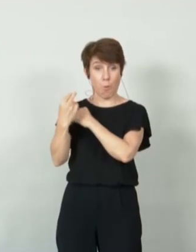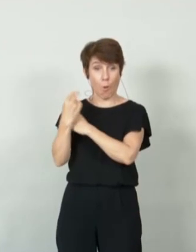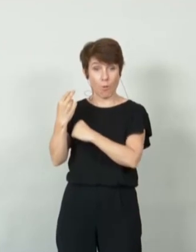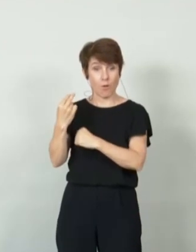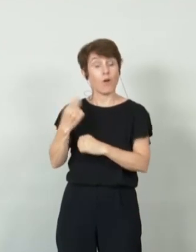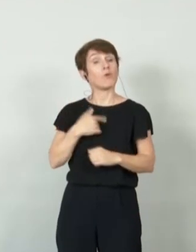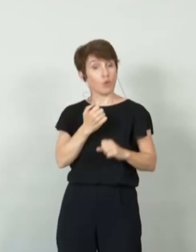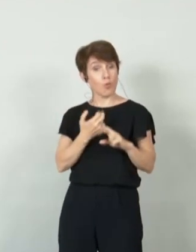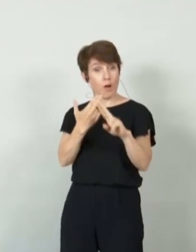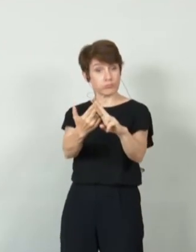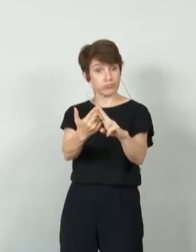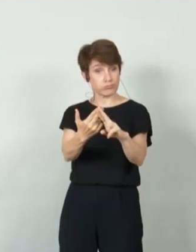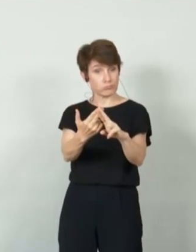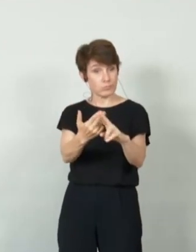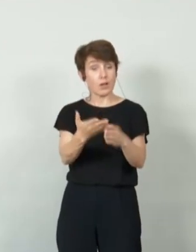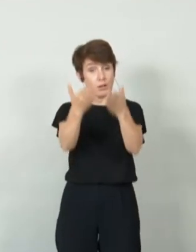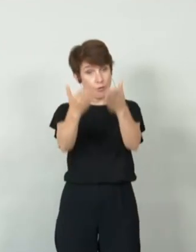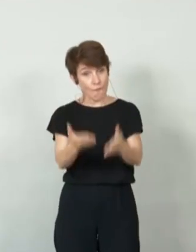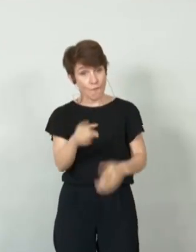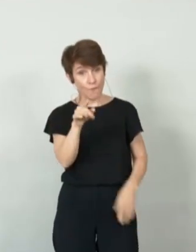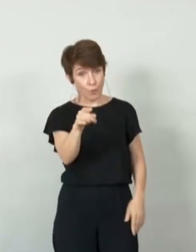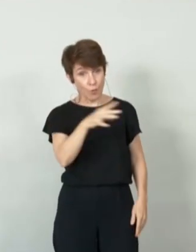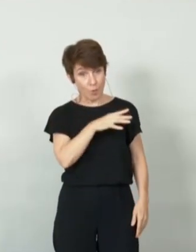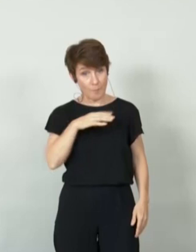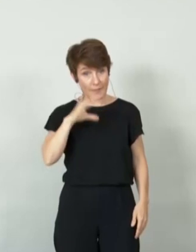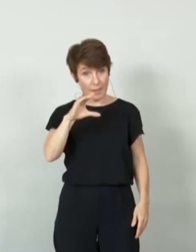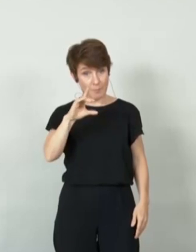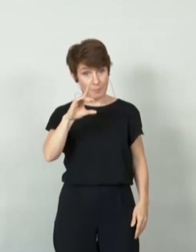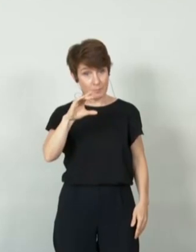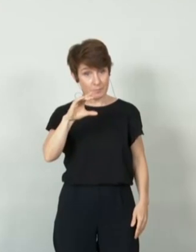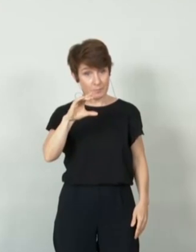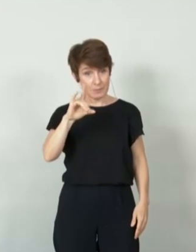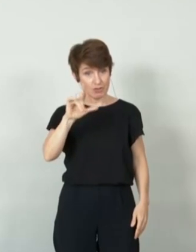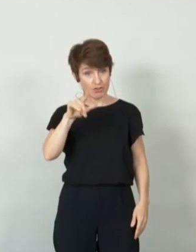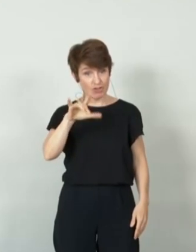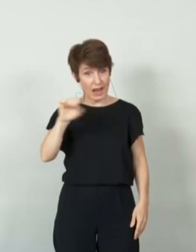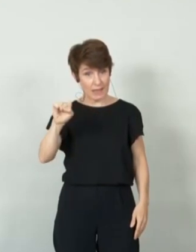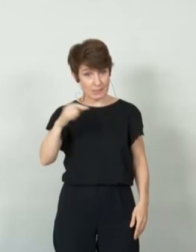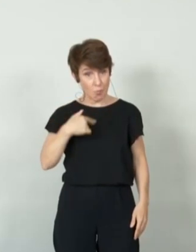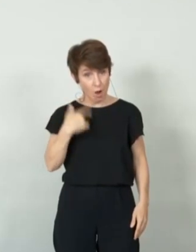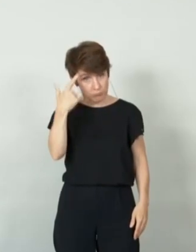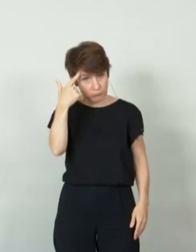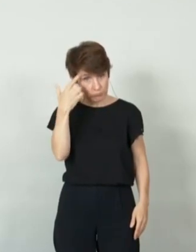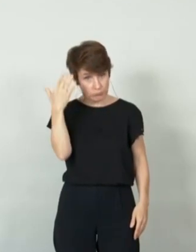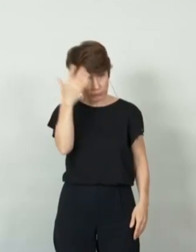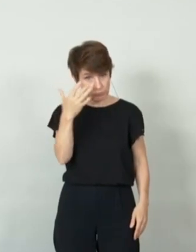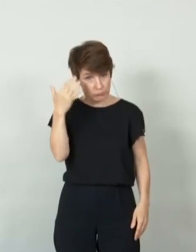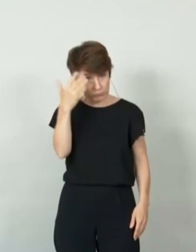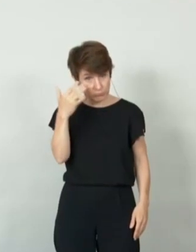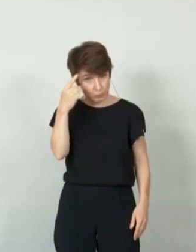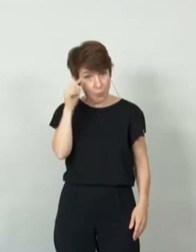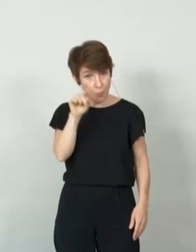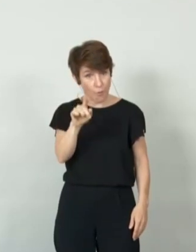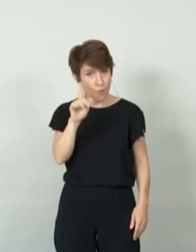très inquiète pour vous Madame en effet susciter de façon permanente une telle bile pourrait